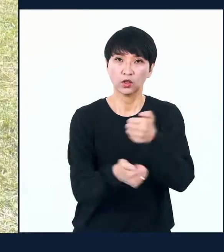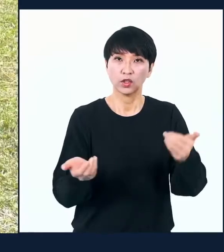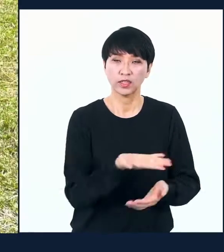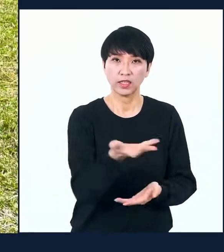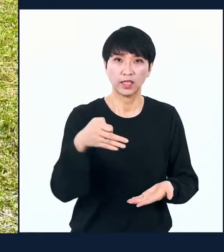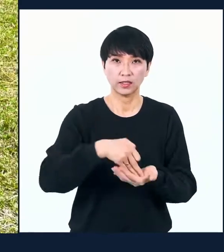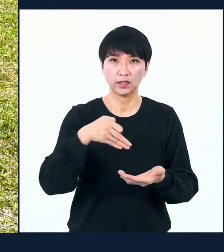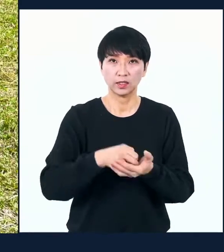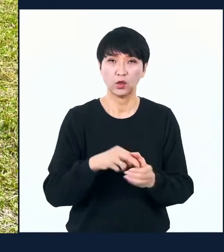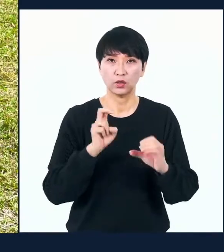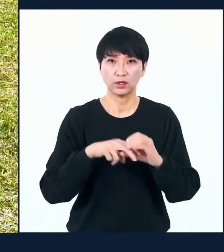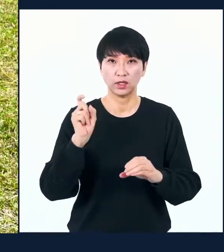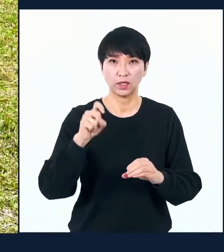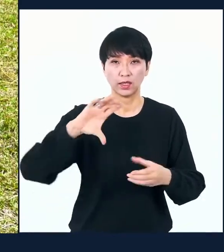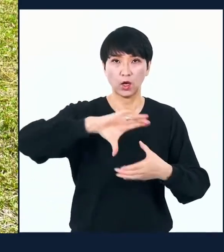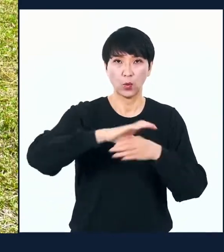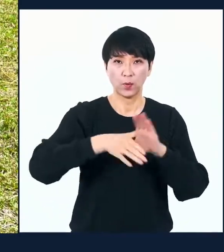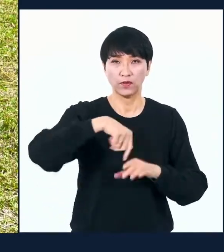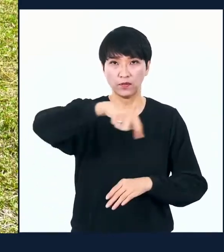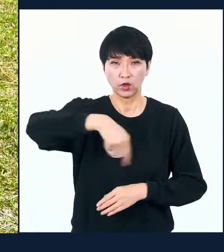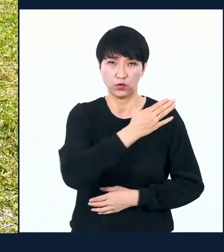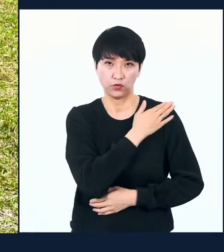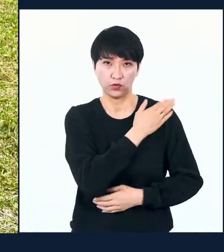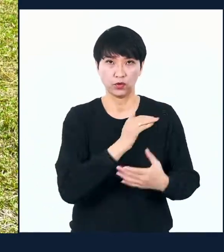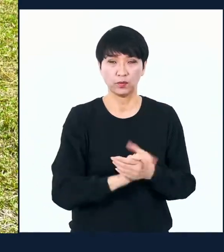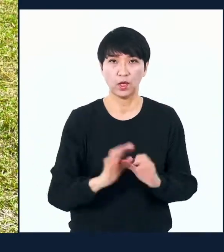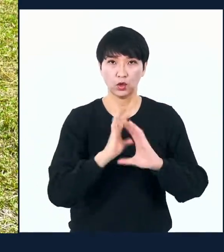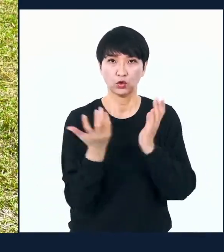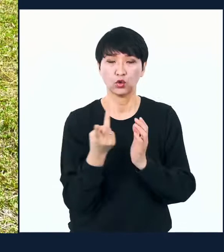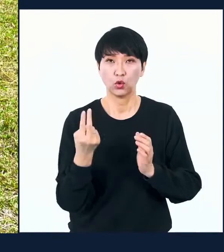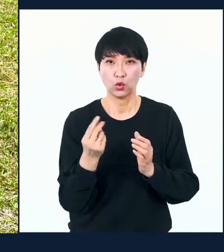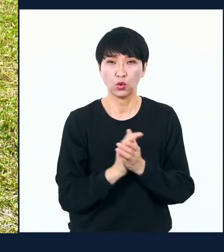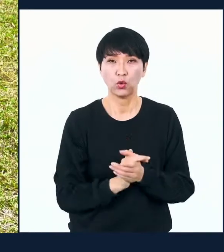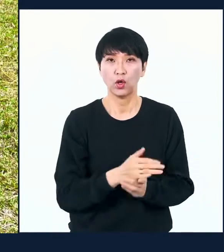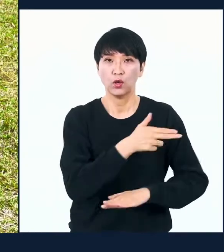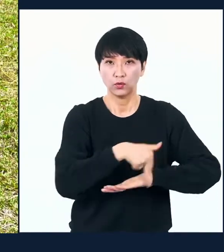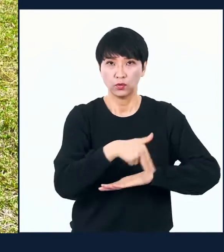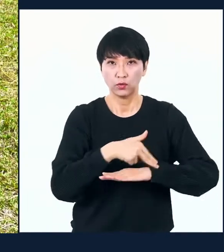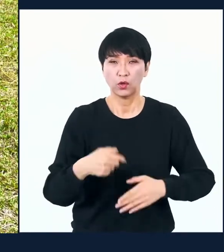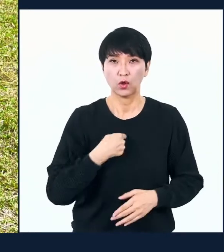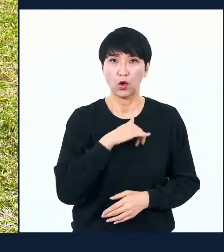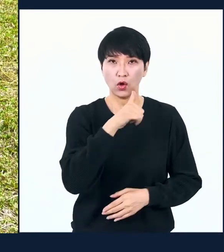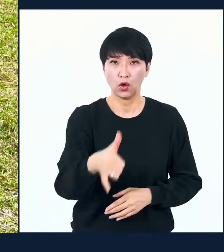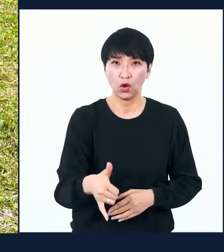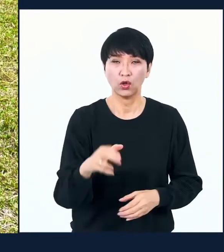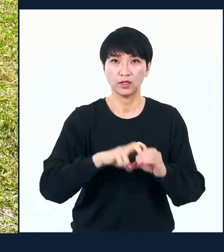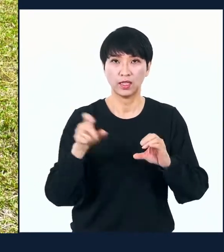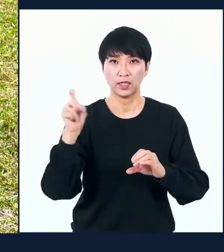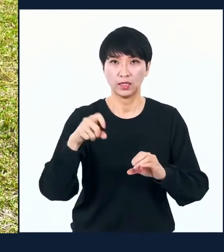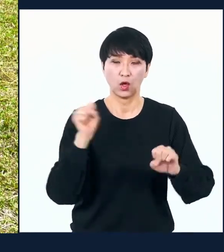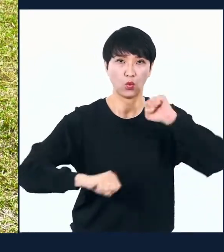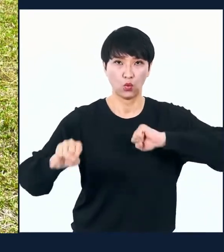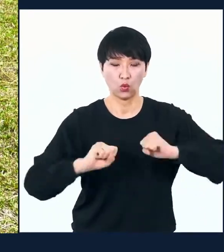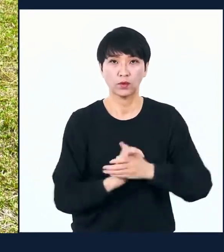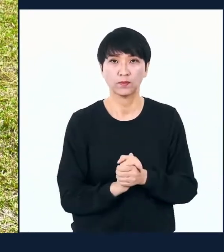多謝大家參加由西九文化區主辦獨腳鴨策劃的我去西九活動。